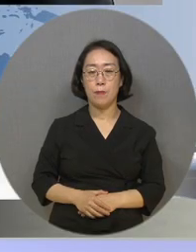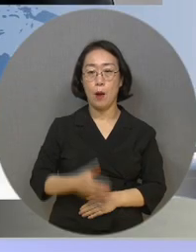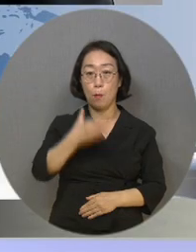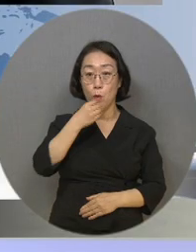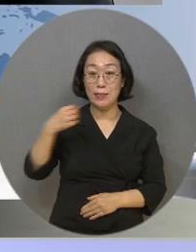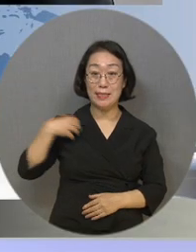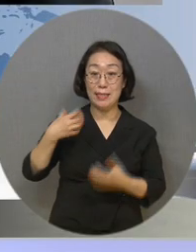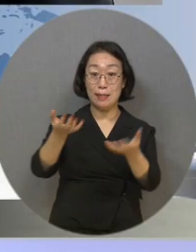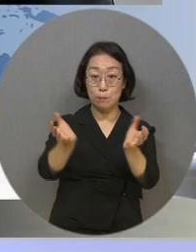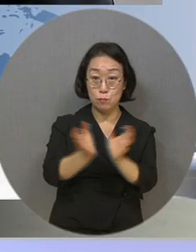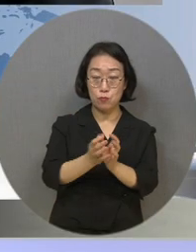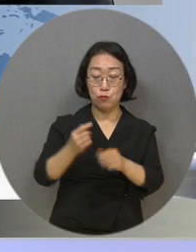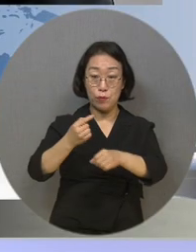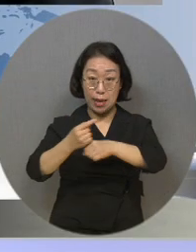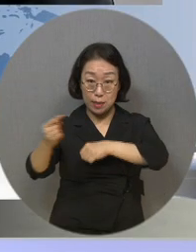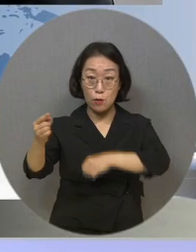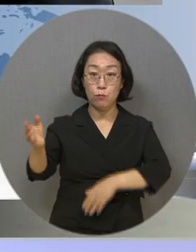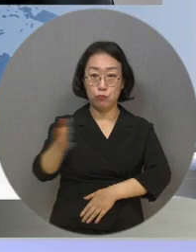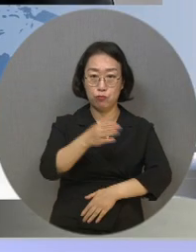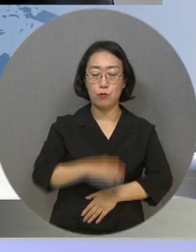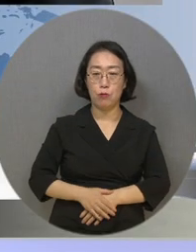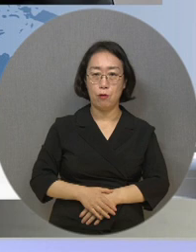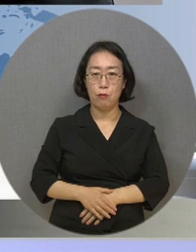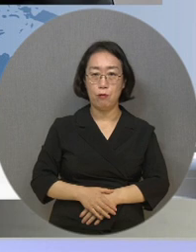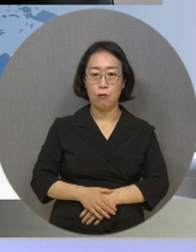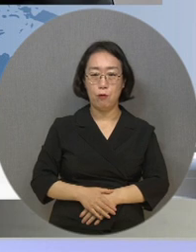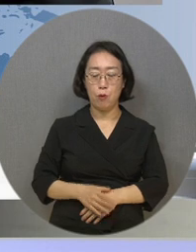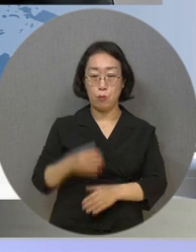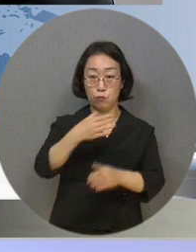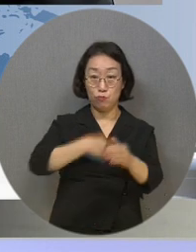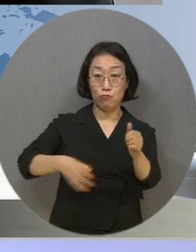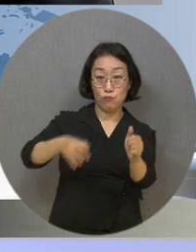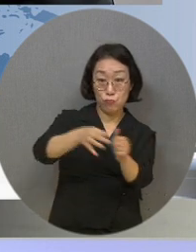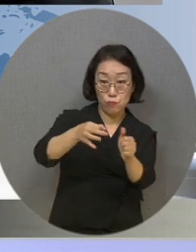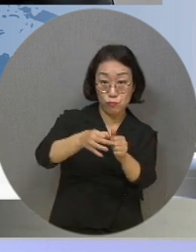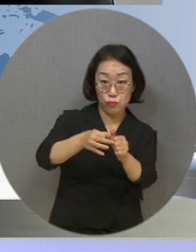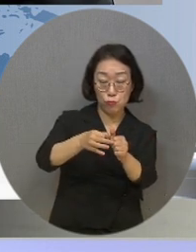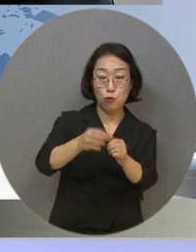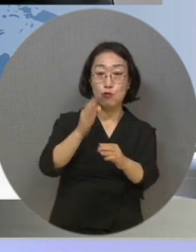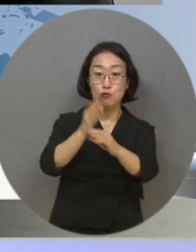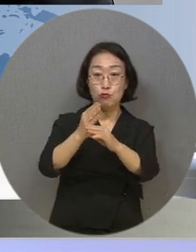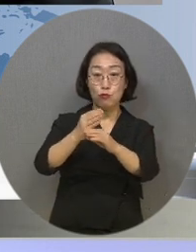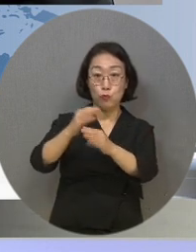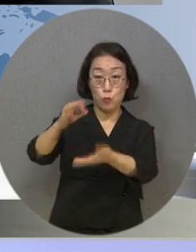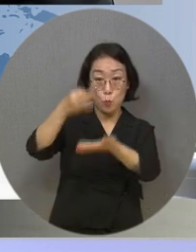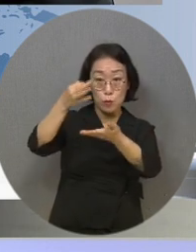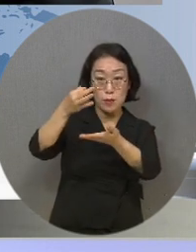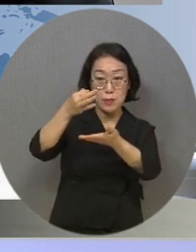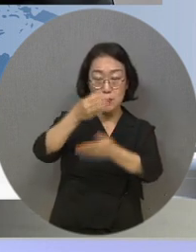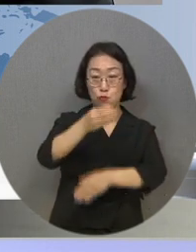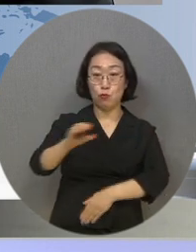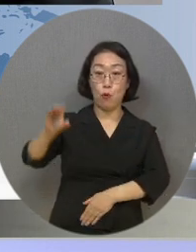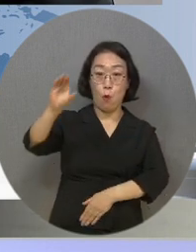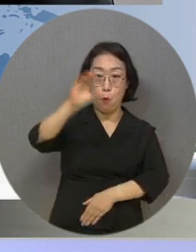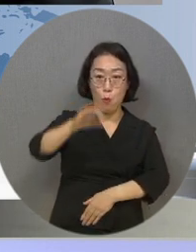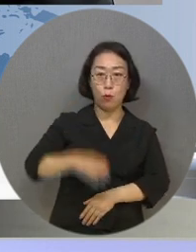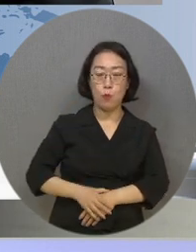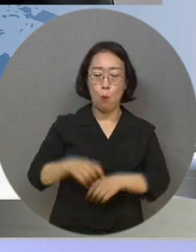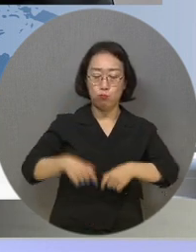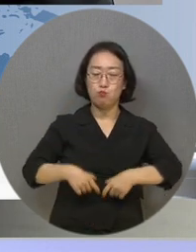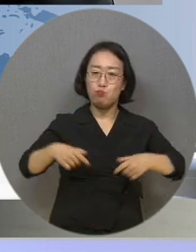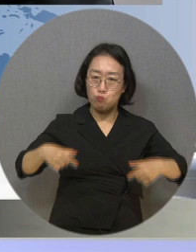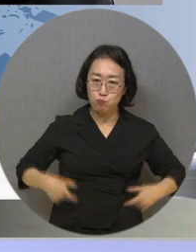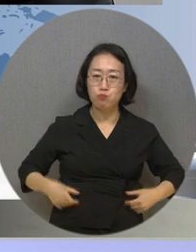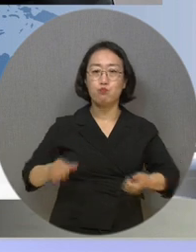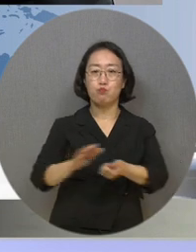보건복지부가 내년부터 생계급여 지원 기준이 되는 기준 중위소득을 인상하고 생계급여 선정 기준을 완화하기로 하면서